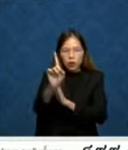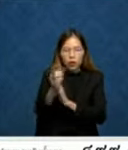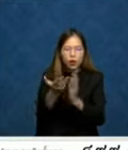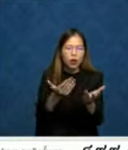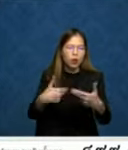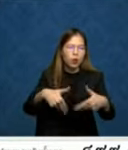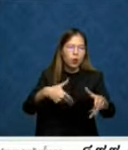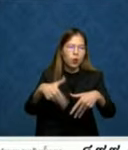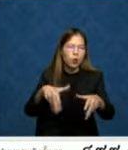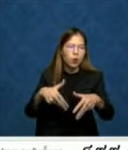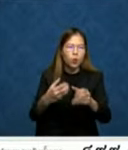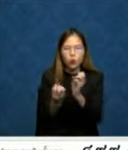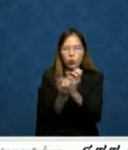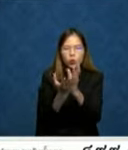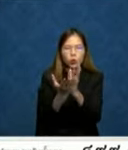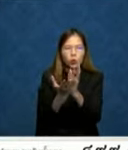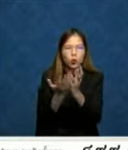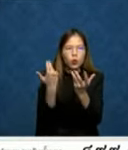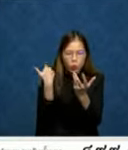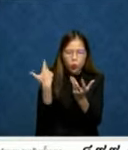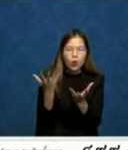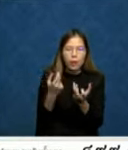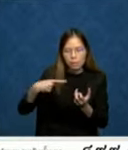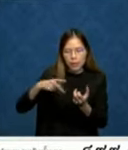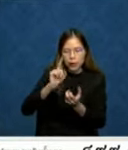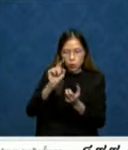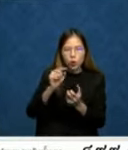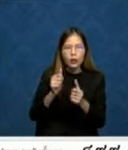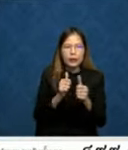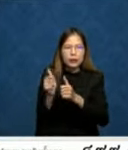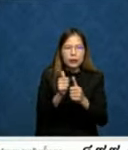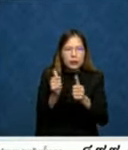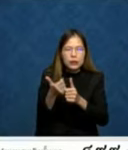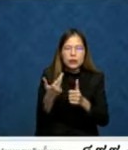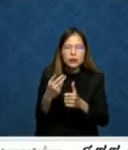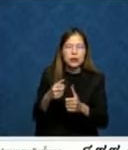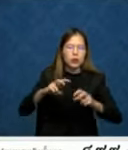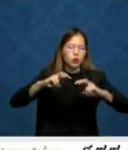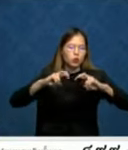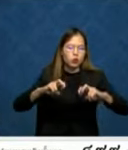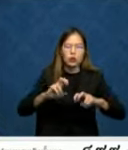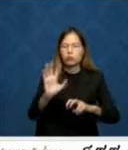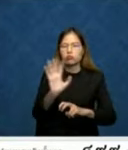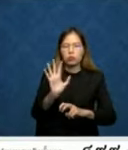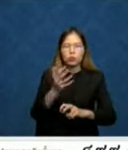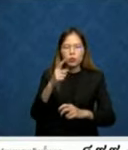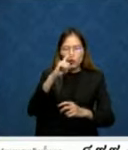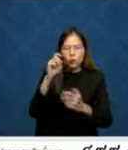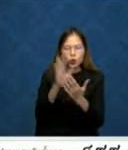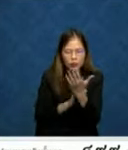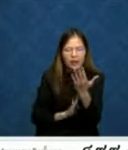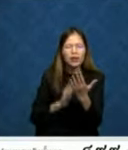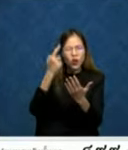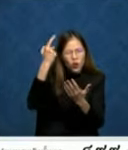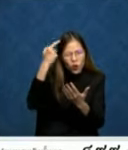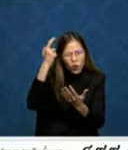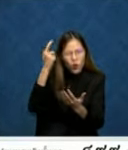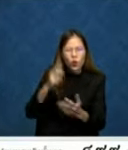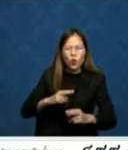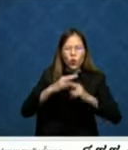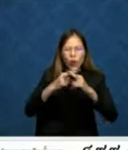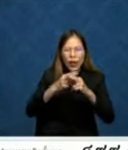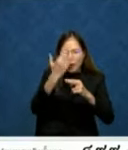และสังคมก็ได้รับประโยชน์จากการแข่งขันถึงไม่ต้องอ้างอิงงานวิจัยคนไทยก็พอสัมผัสได้ด้วยตัวเองครับว่าการแข่งขัน